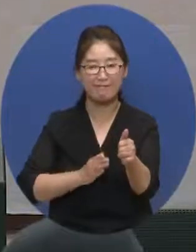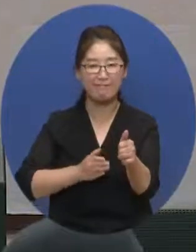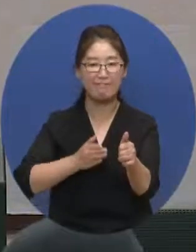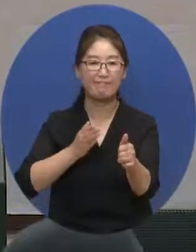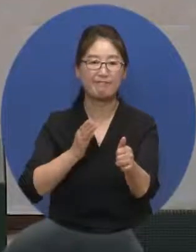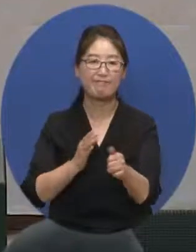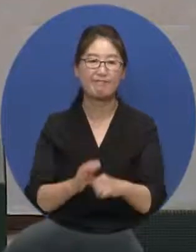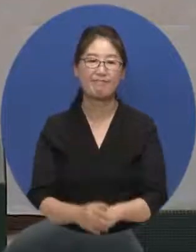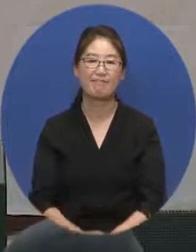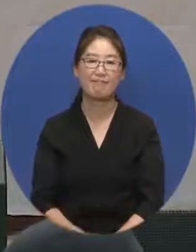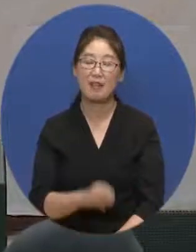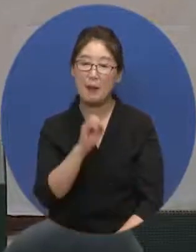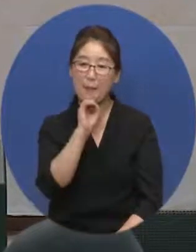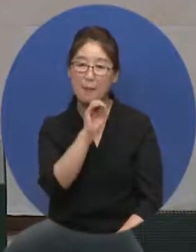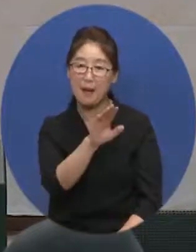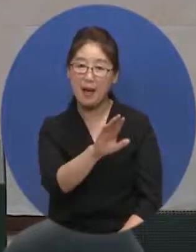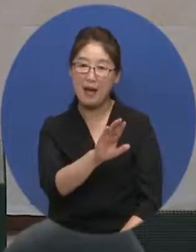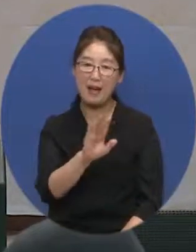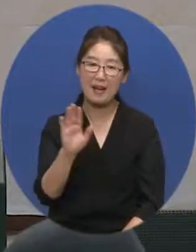말은 하지 않아도